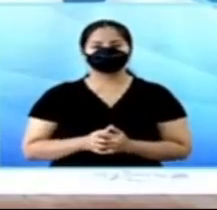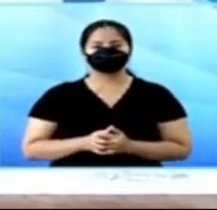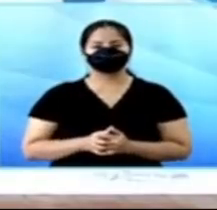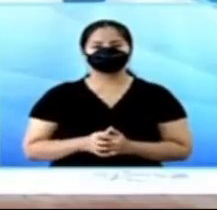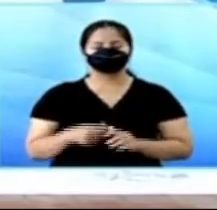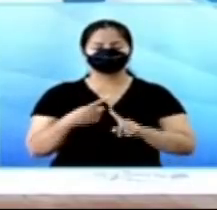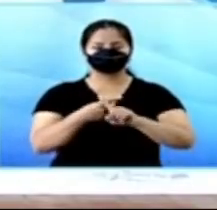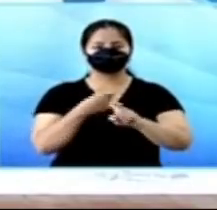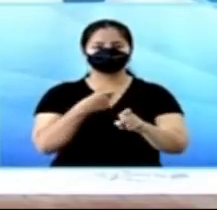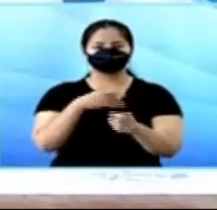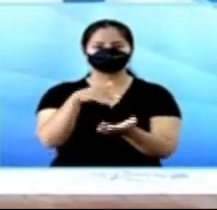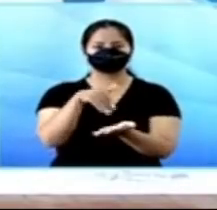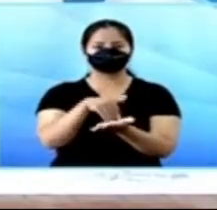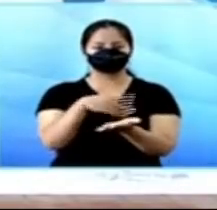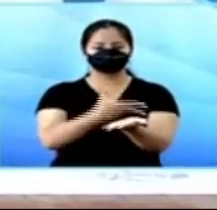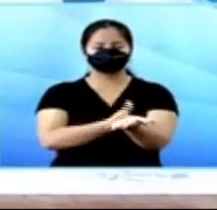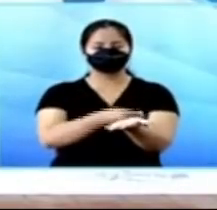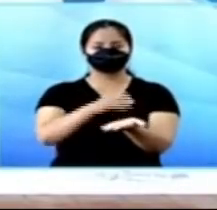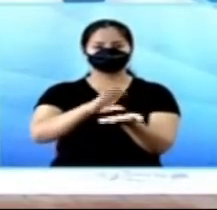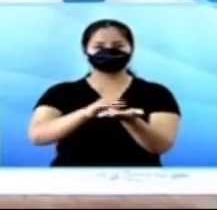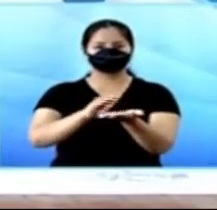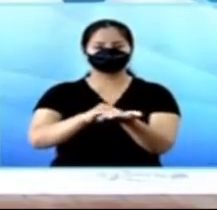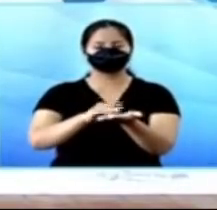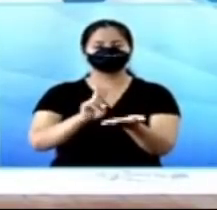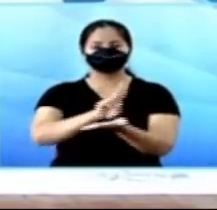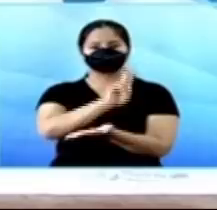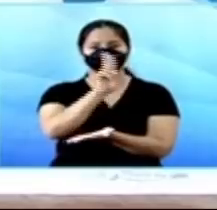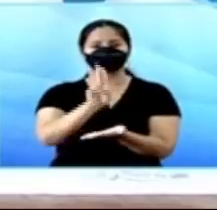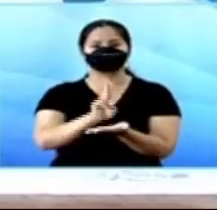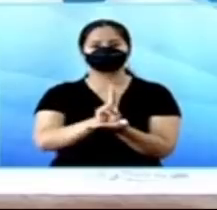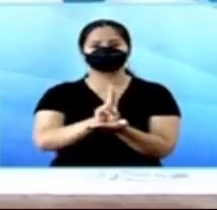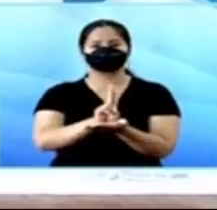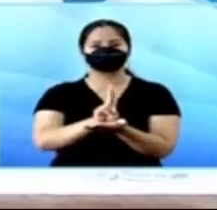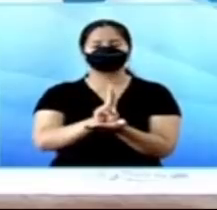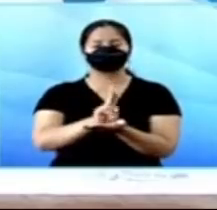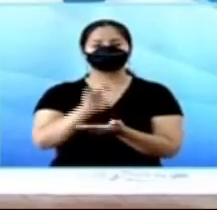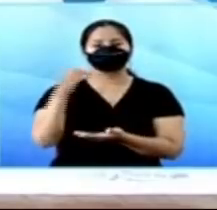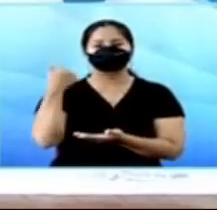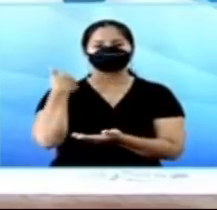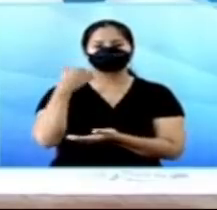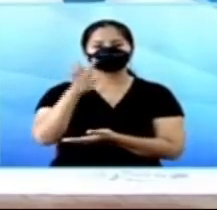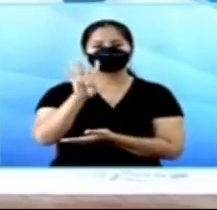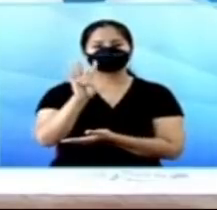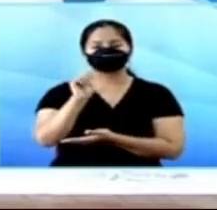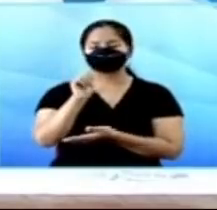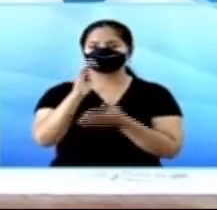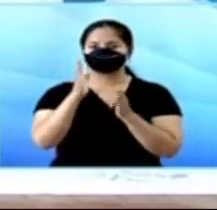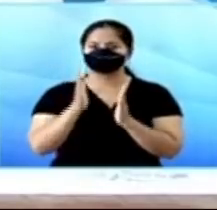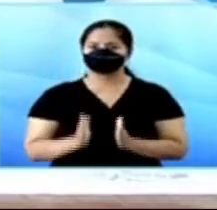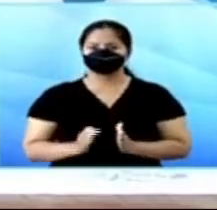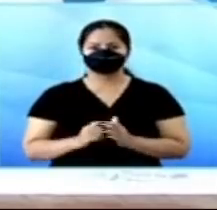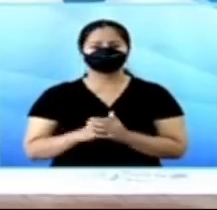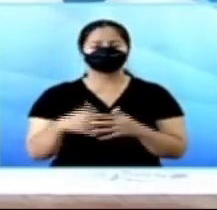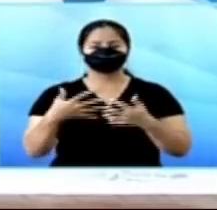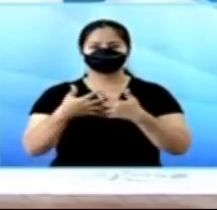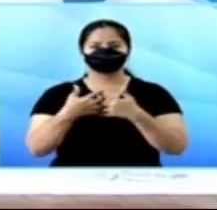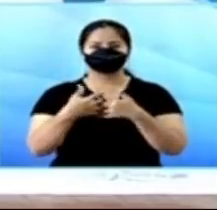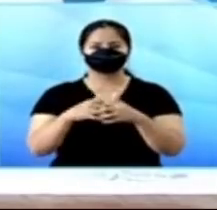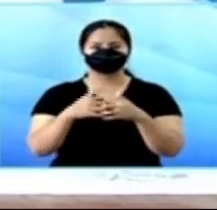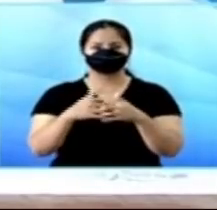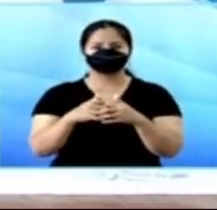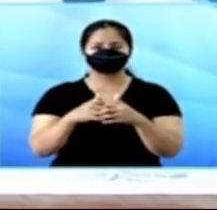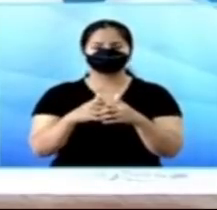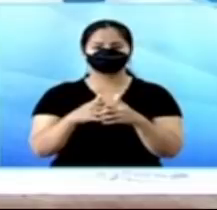จากศูนย์เก็บตัวอย่างอยู่ดงโดกนั้นแมนให้ผลบวก40คนและการเก็บอยู่โรงงานแม